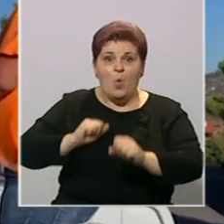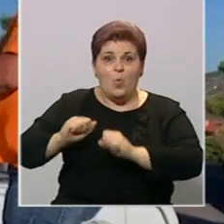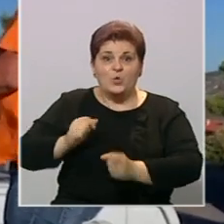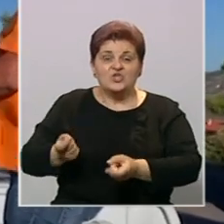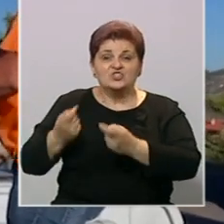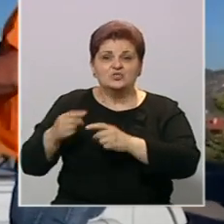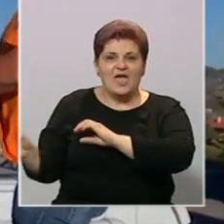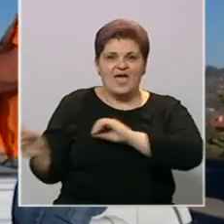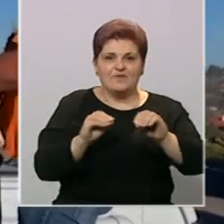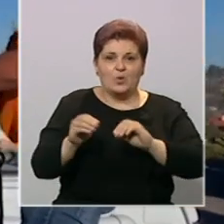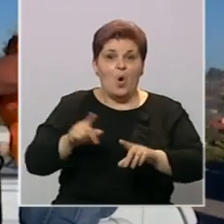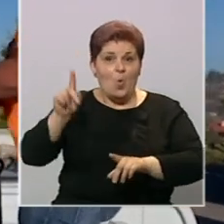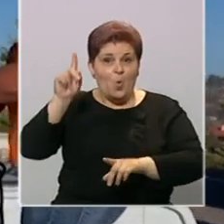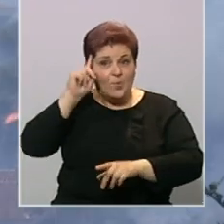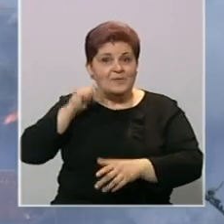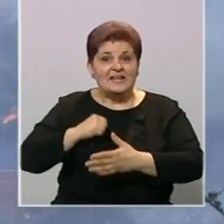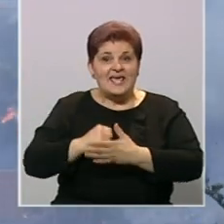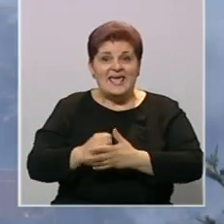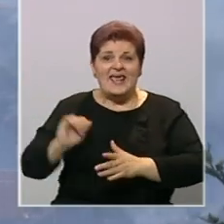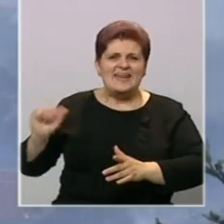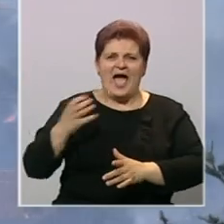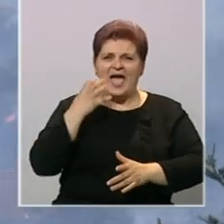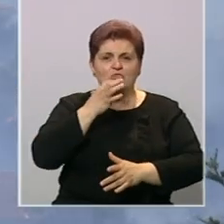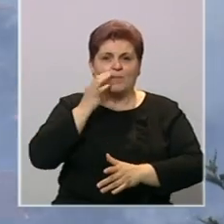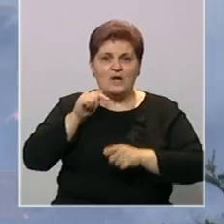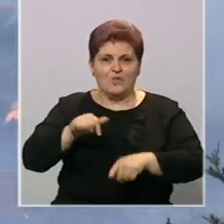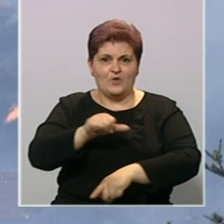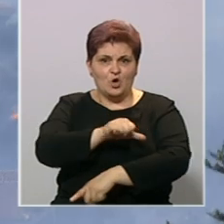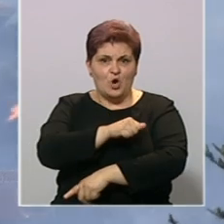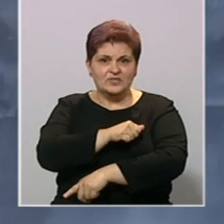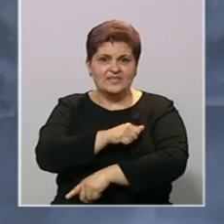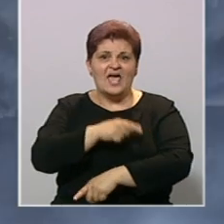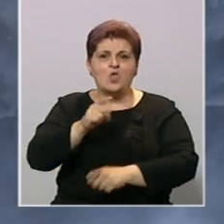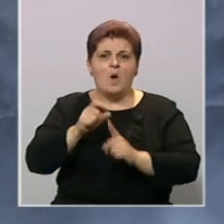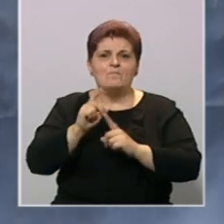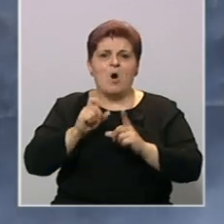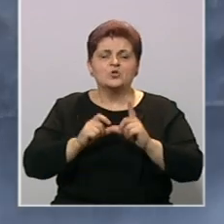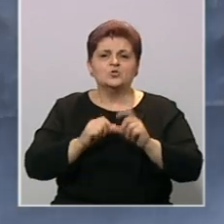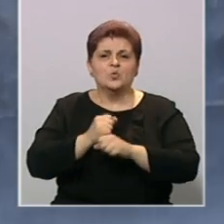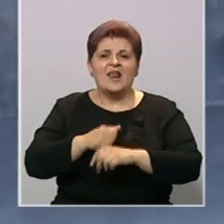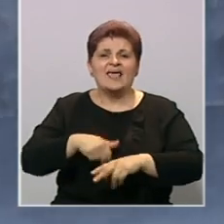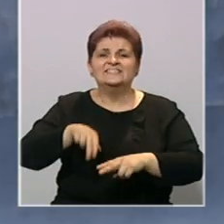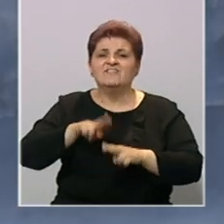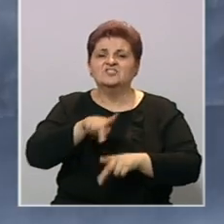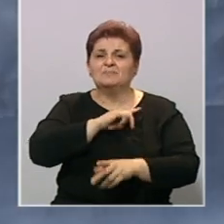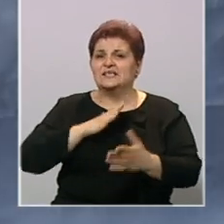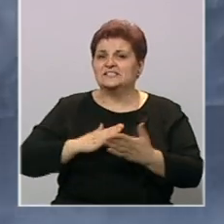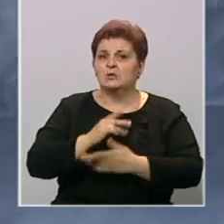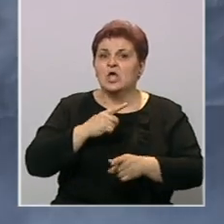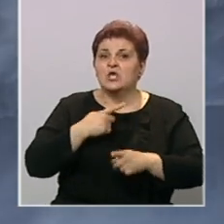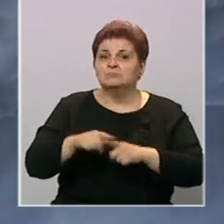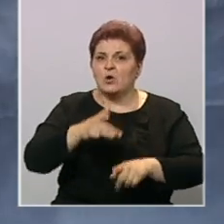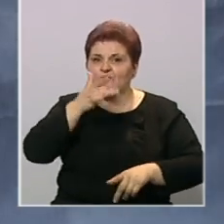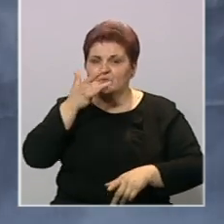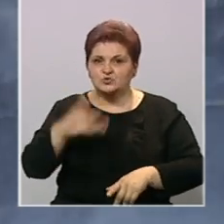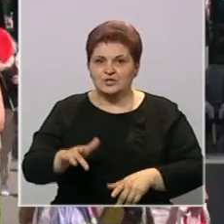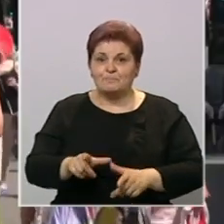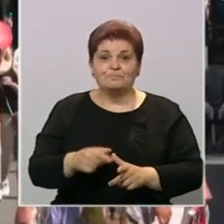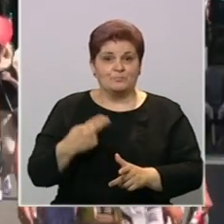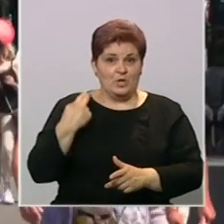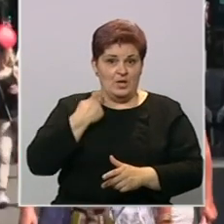sela se evakuišu. U Njemačkoj je zabilježen najtopliji dan u ovoj godini, dok je u Portugalu sve više smrtnih slučajeva od posljedica